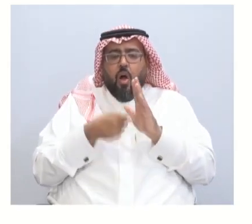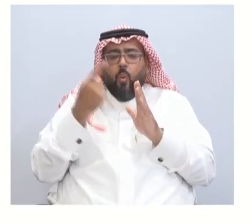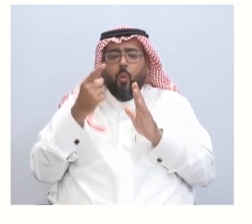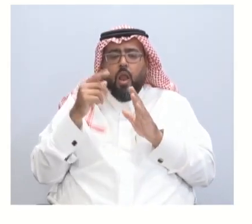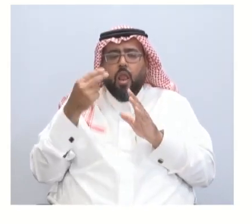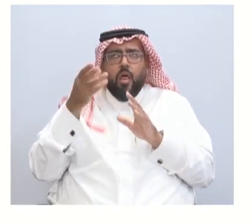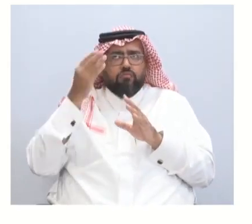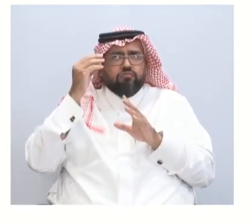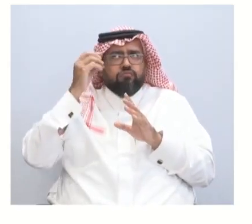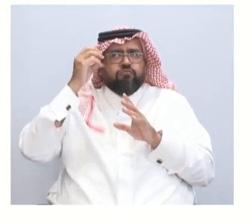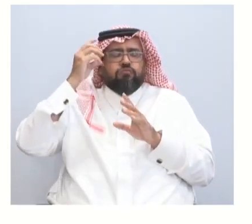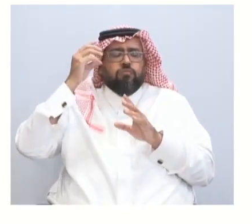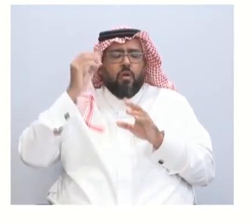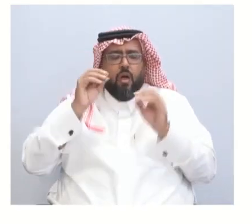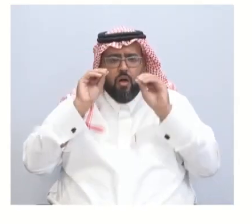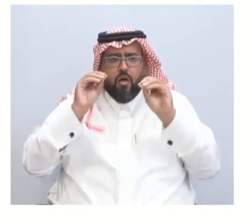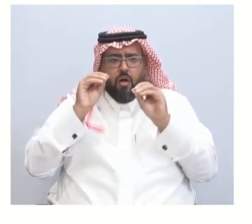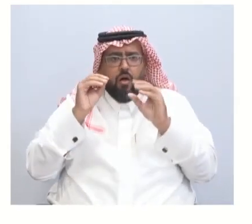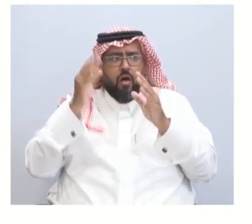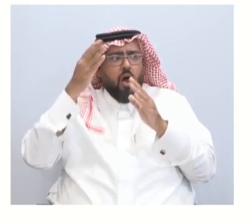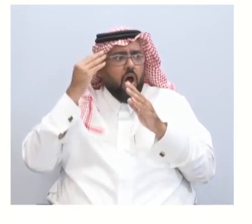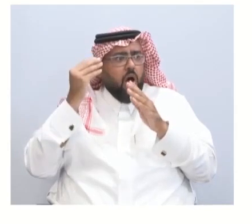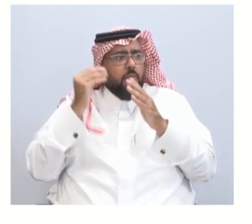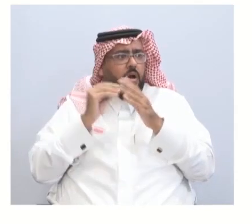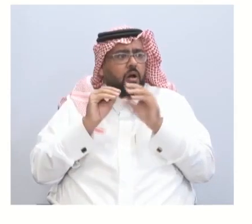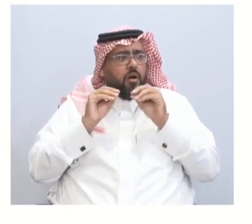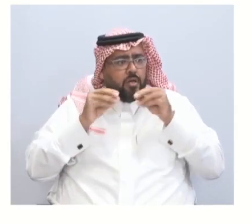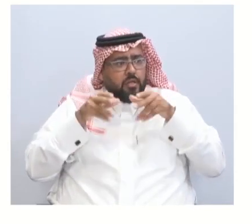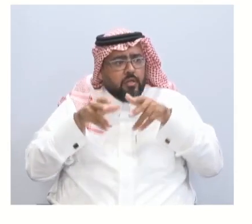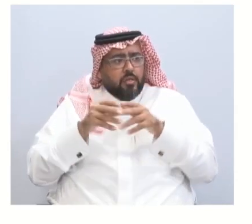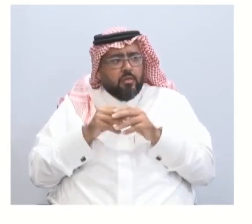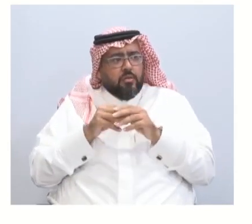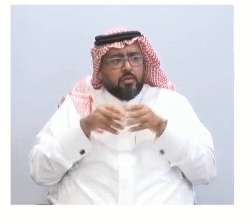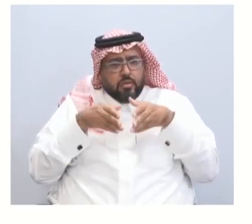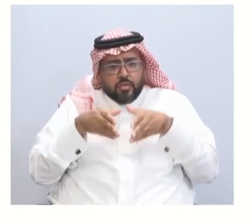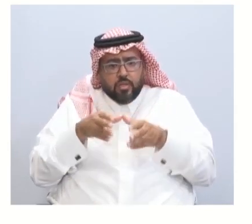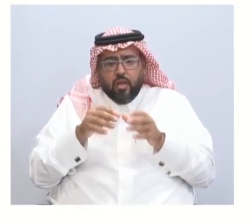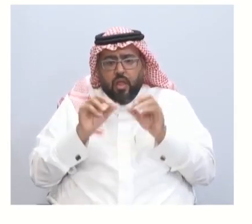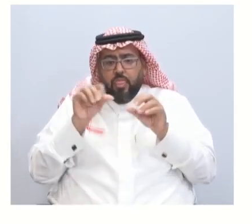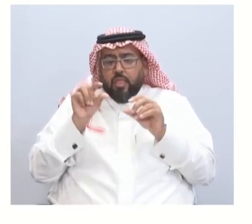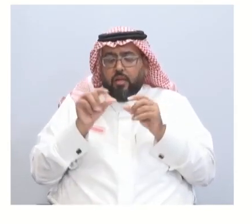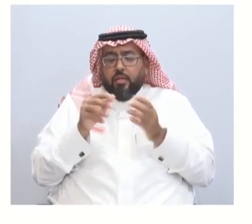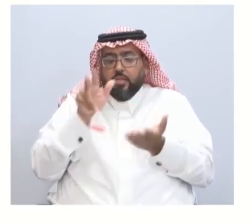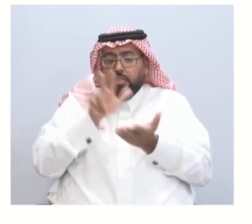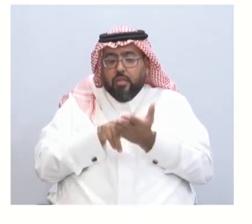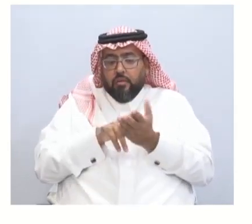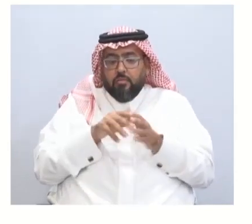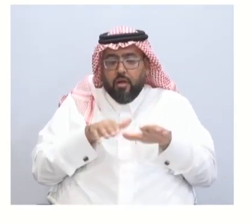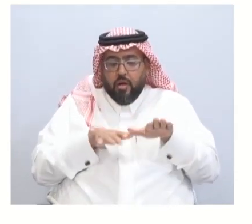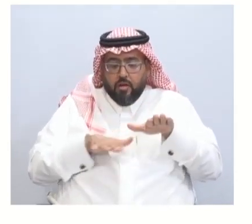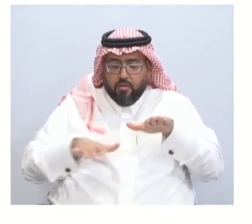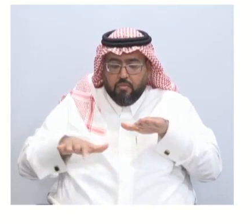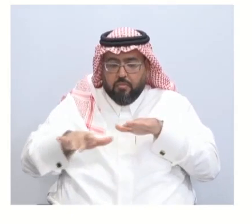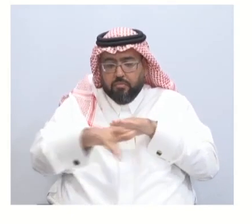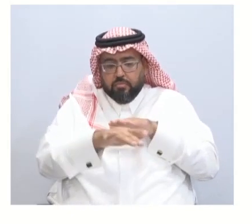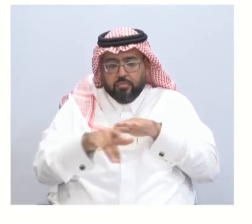عالم قدم اكثر من دليل ومن خلالها من خلال هذه الادله على تطابق شواطئ القارات